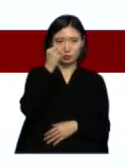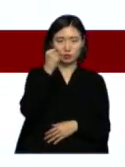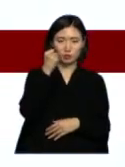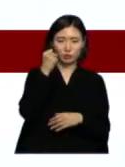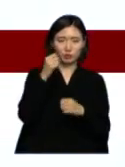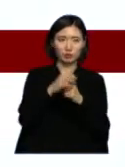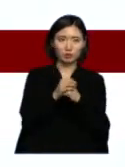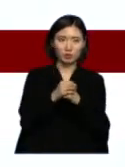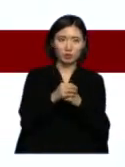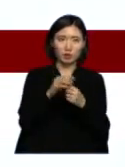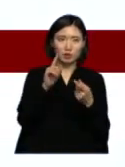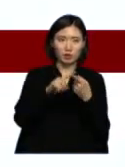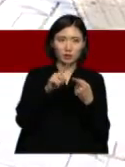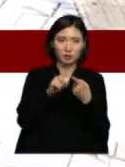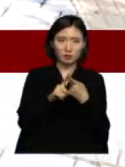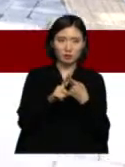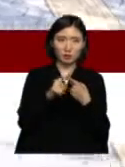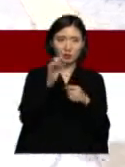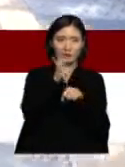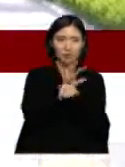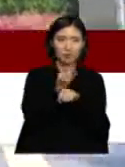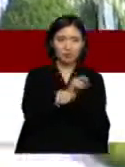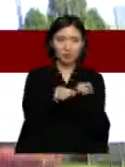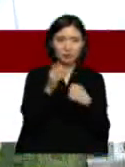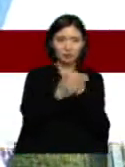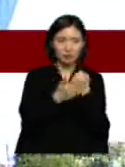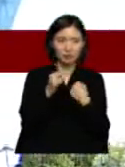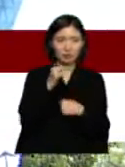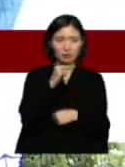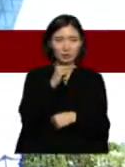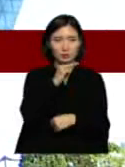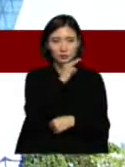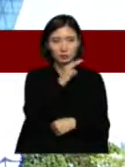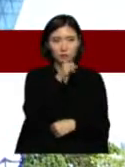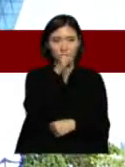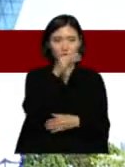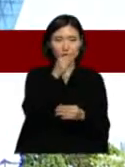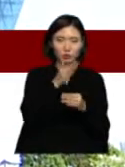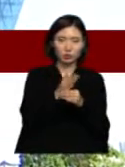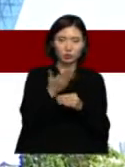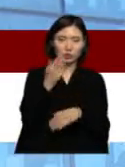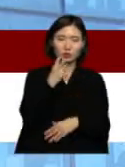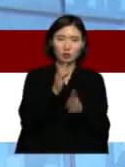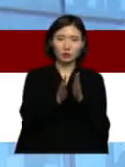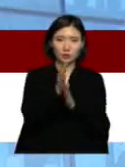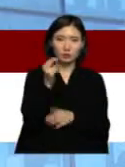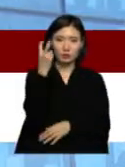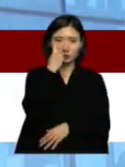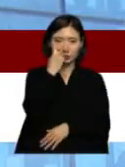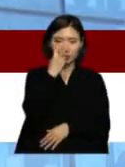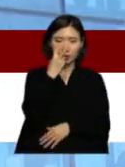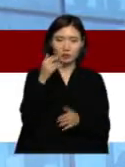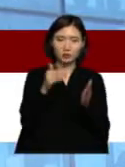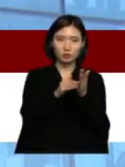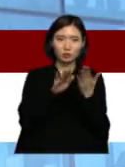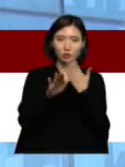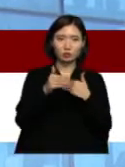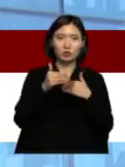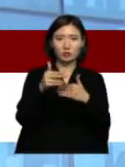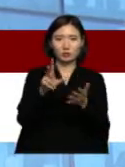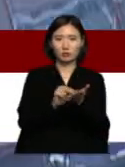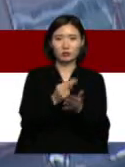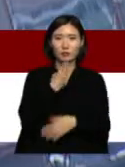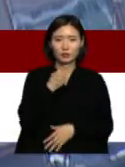특혜 시비가 일기도 했습니다 하지만 당시 구청 측은 이미 서울시 심의를 거쳤고 절차적으로 문제될 것이